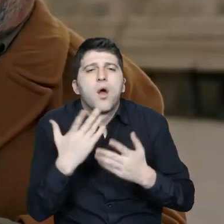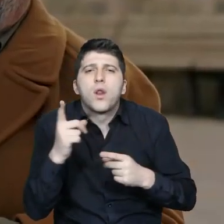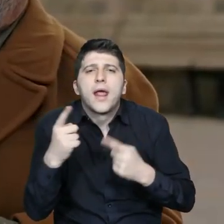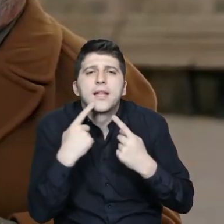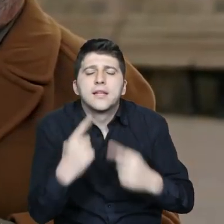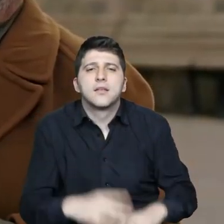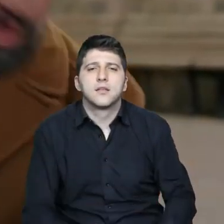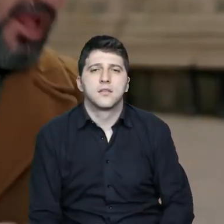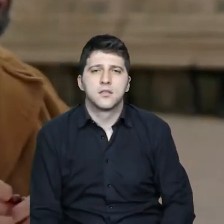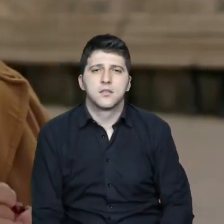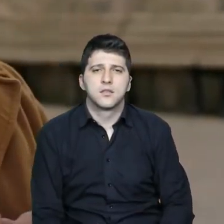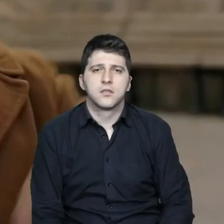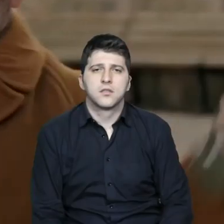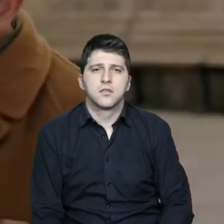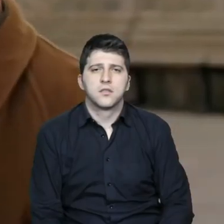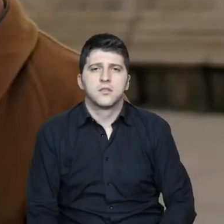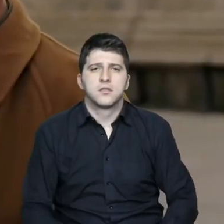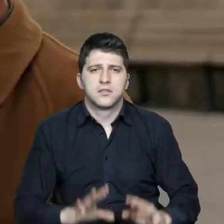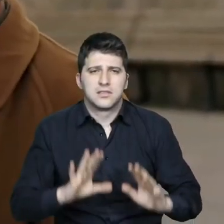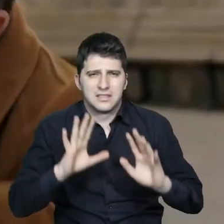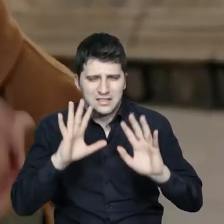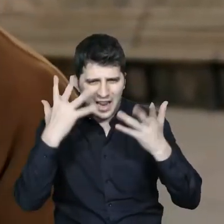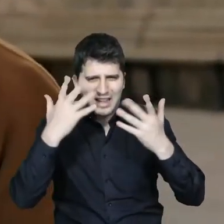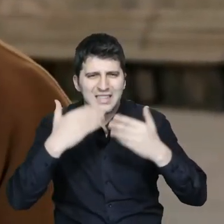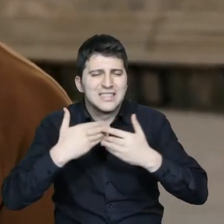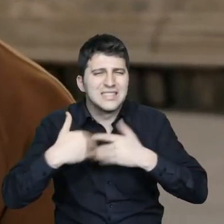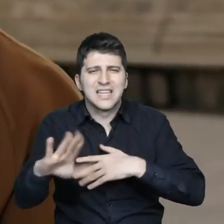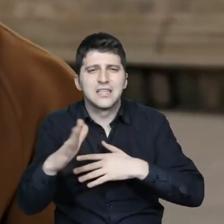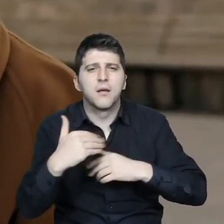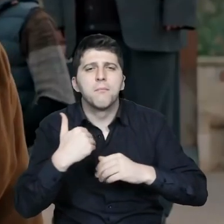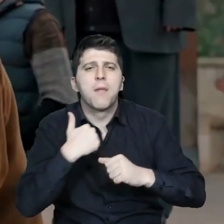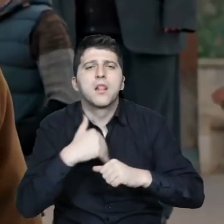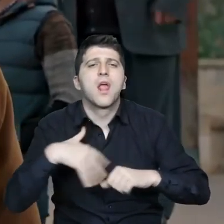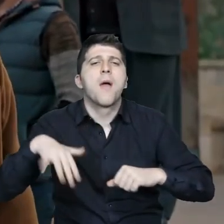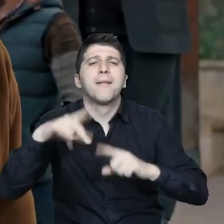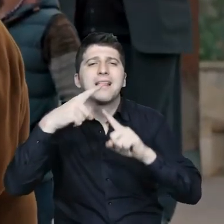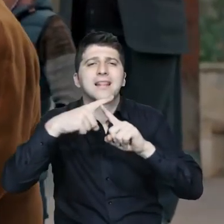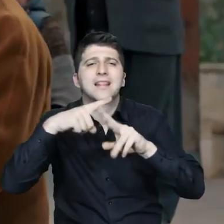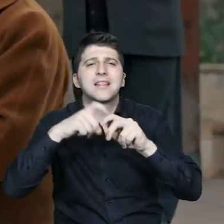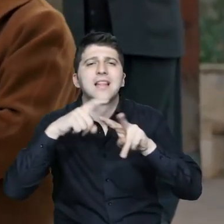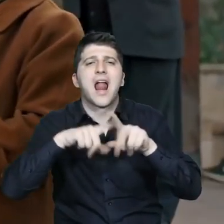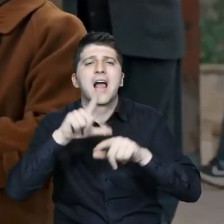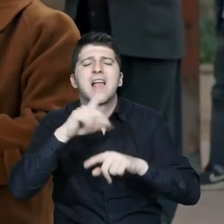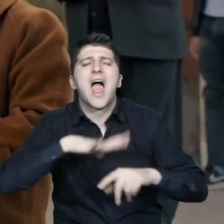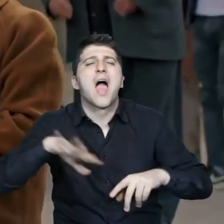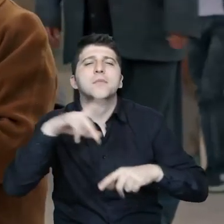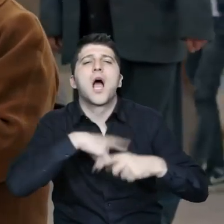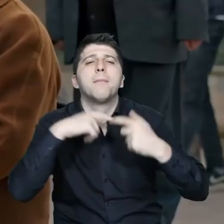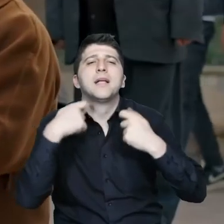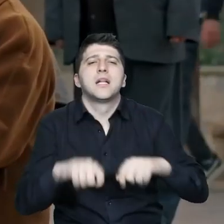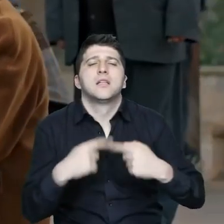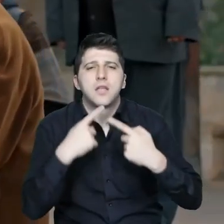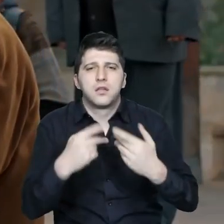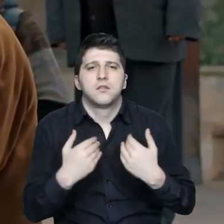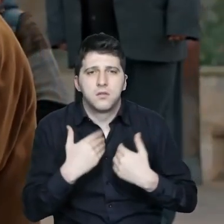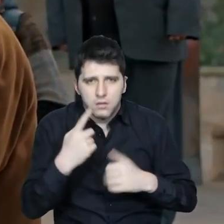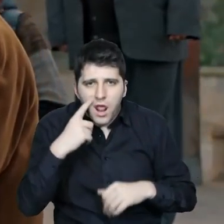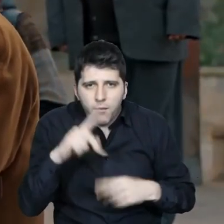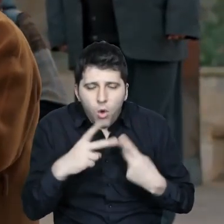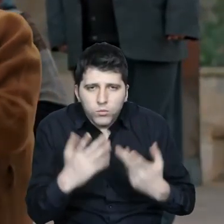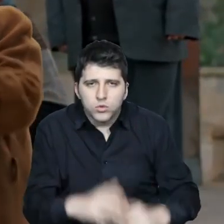dedi? Çavran yürü git. Ben bütün Taraklı'ya kırgınım dedi. Caminin avlusundalar. Ya